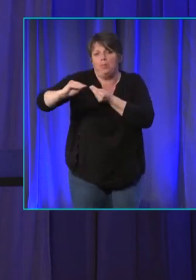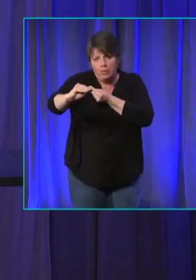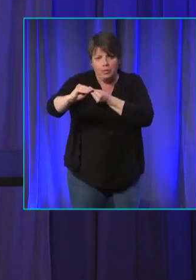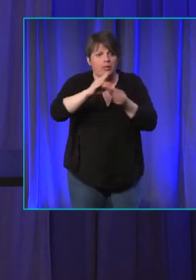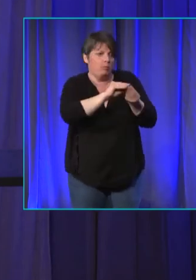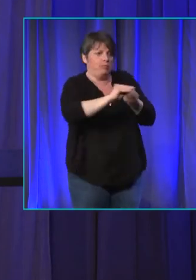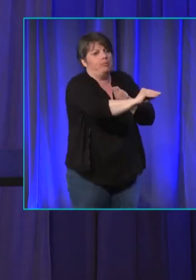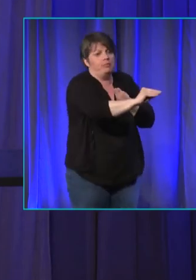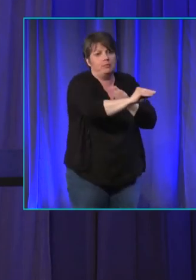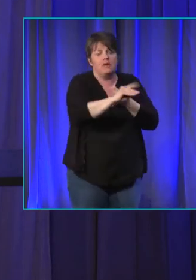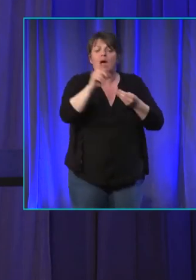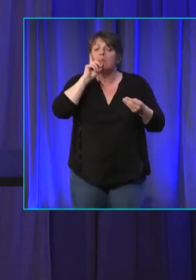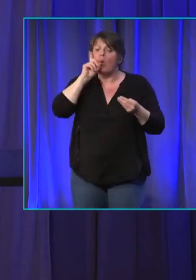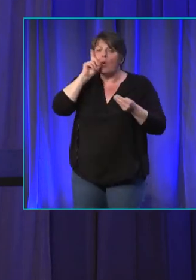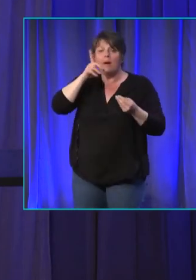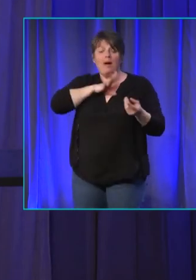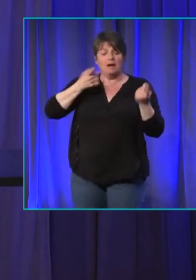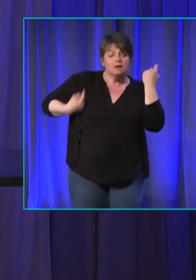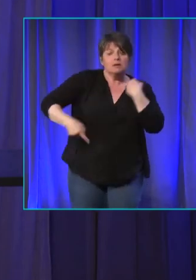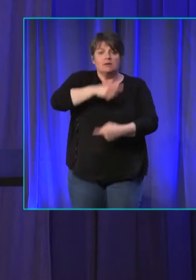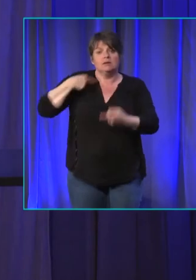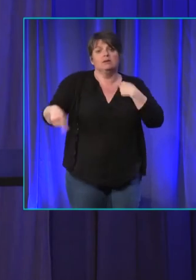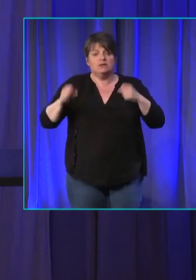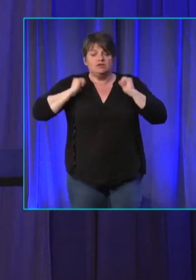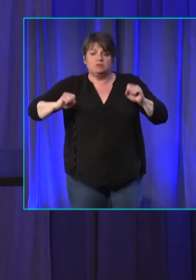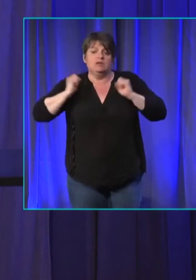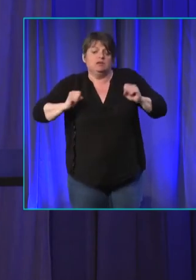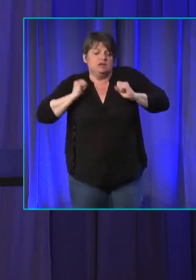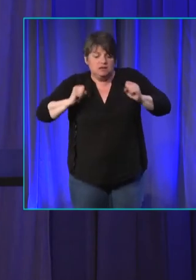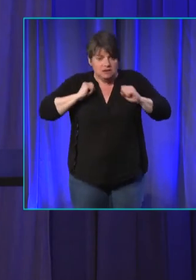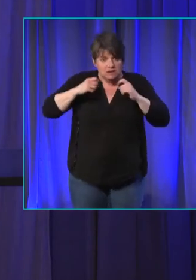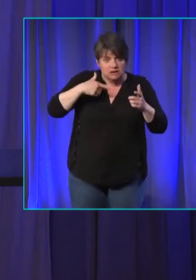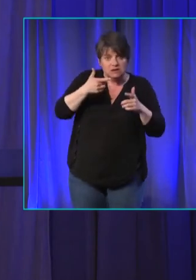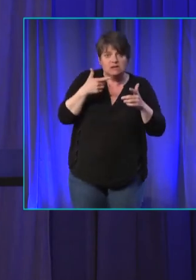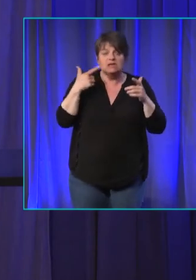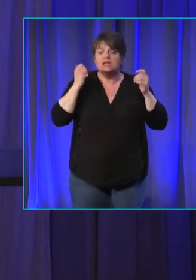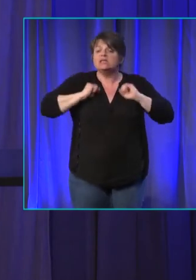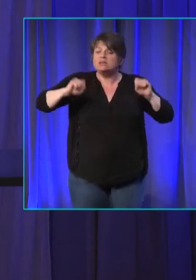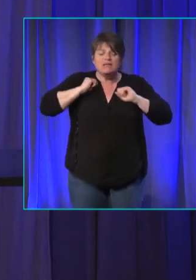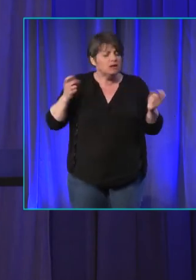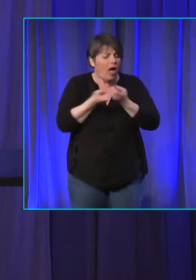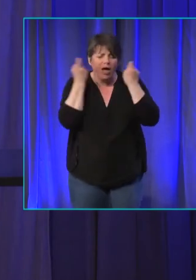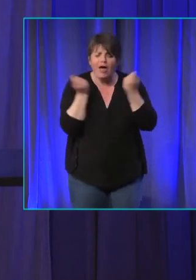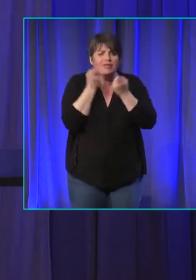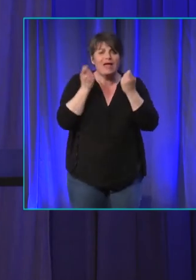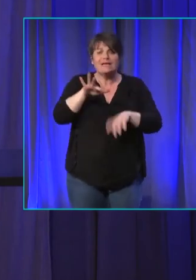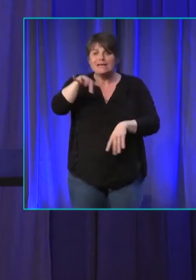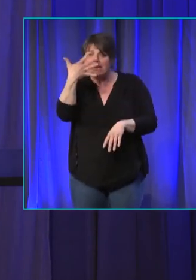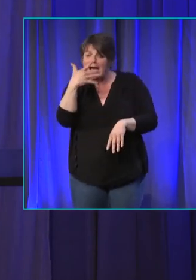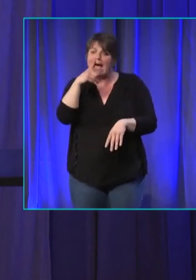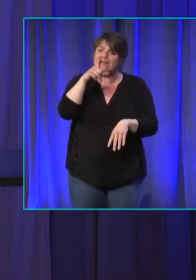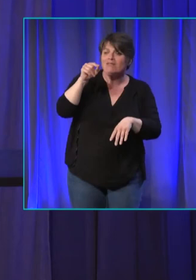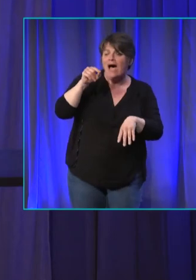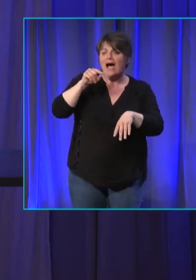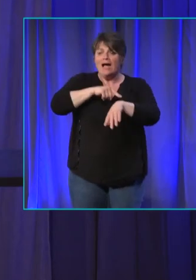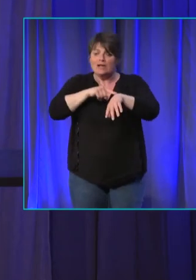votre apport énergétique, en fait, il n'est pas suffisant pour répondre aux dépenses énergétiques. C'est-à-dire que lorsque vous avez des gyms qui s'entraînent 15 heures, 20 heures, 25 heures,